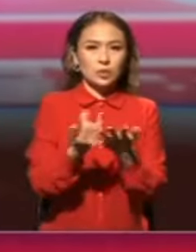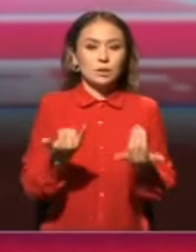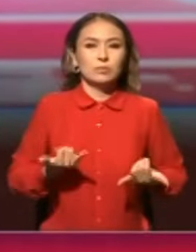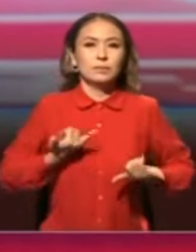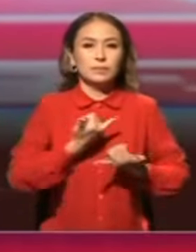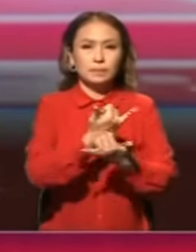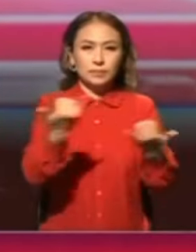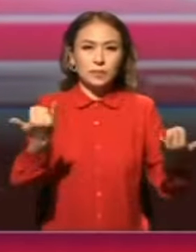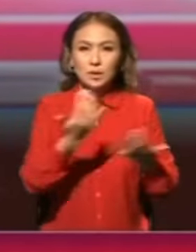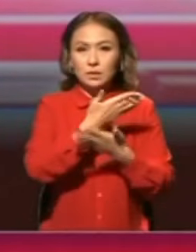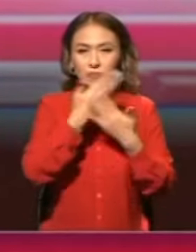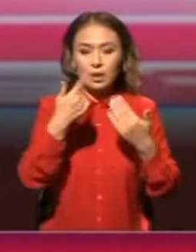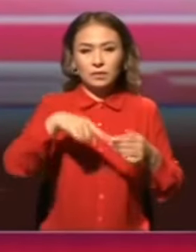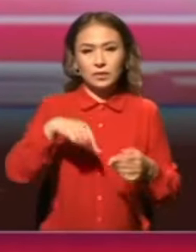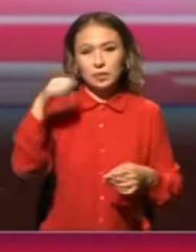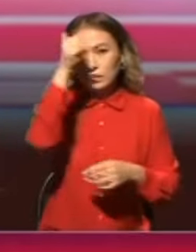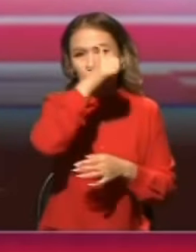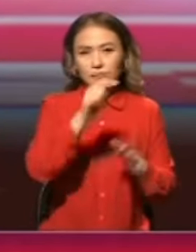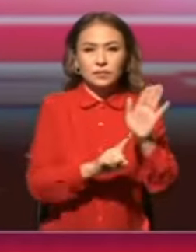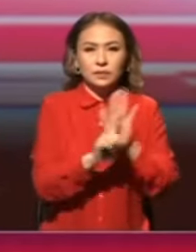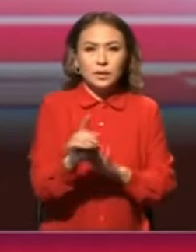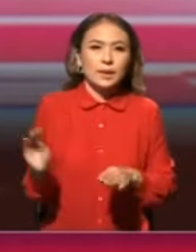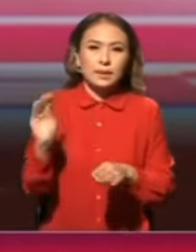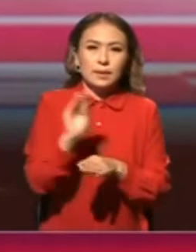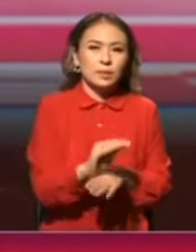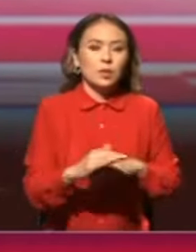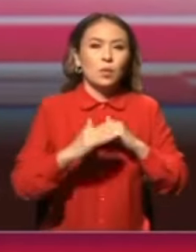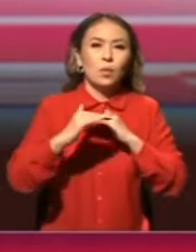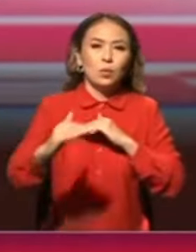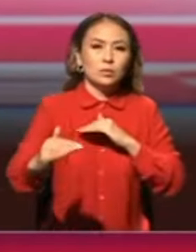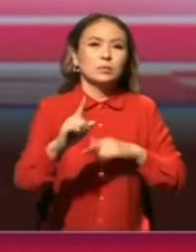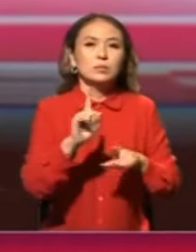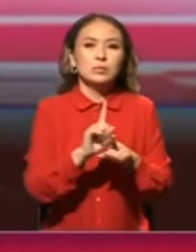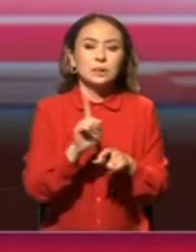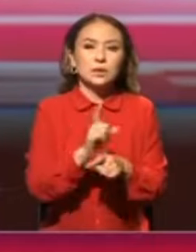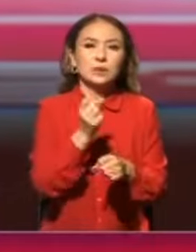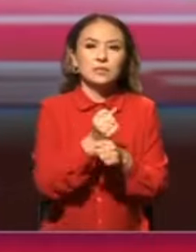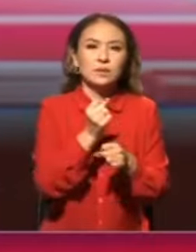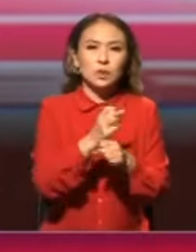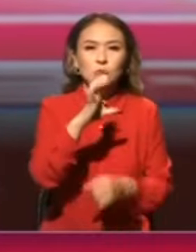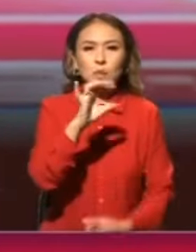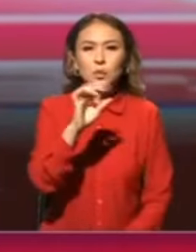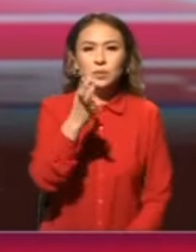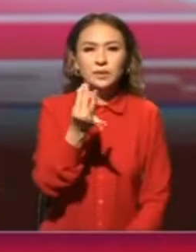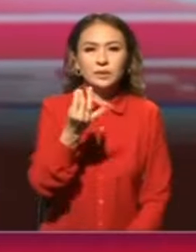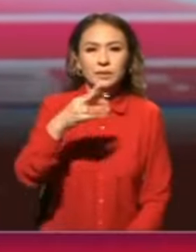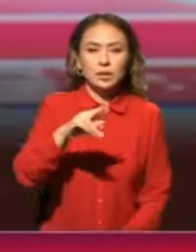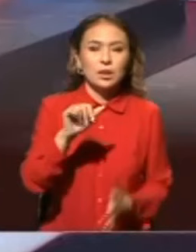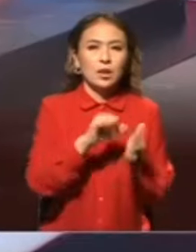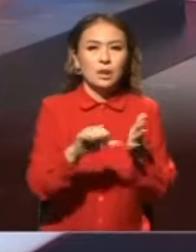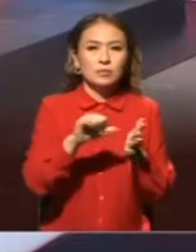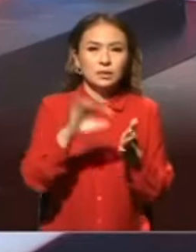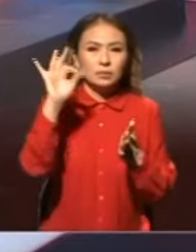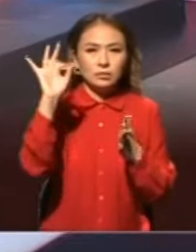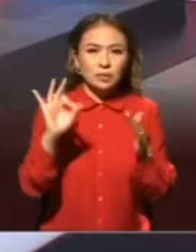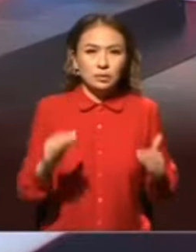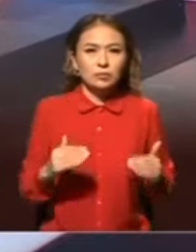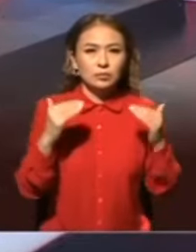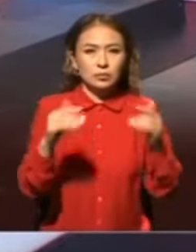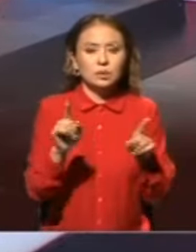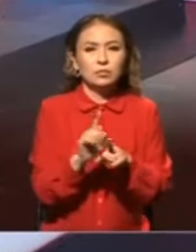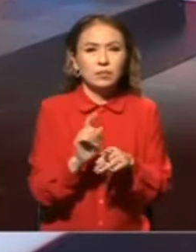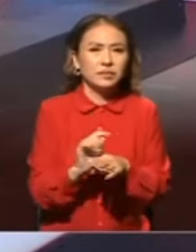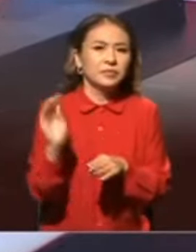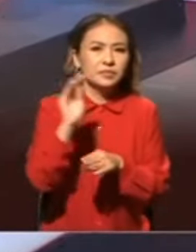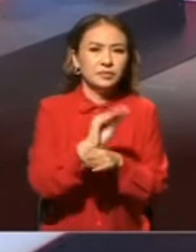жатқан жоқ болса, биылдан бастап сондай тетікті енгіздік. Отандық минералды тыңайтқыштардың субсидиялау мөлшерін 60%-ға дейін ұлғайттық. Айта берсек,